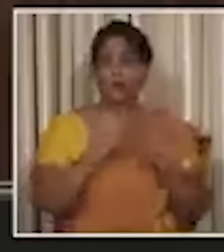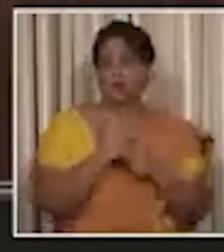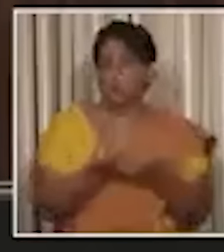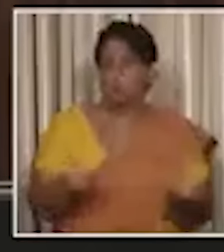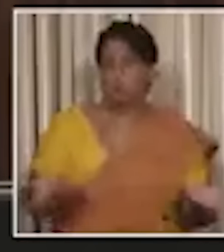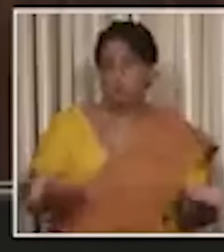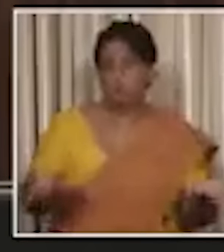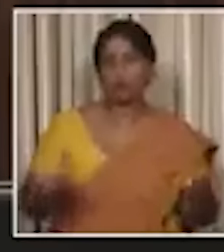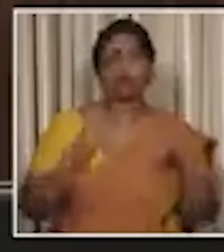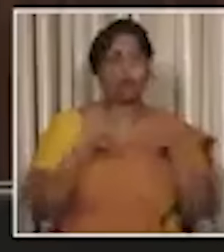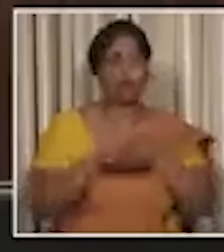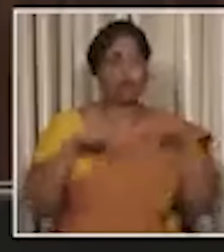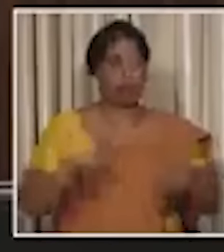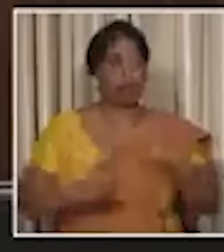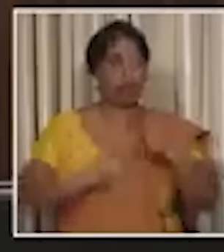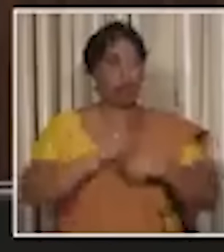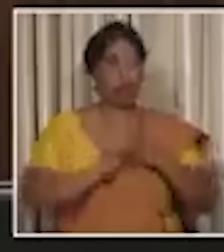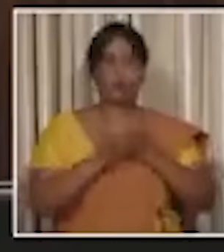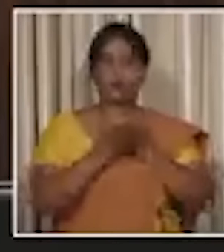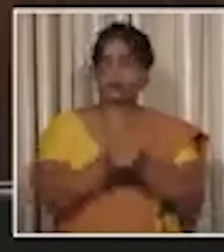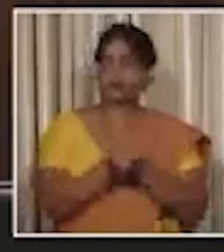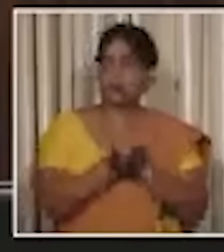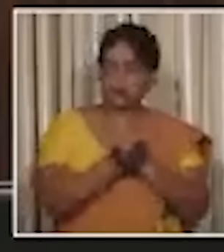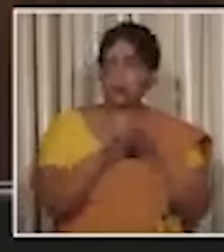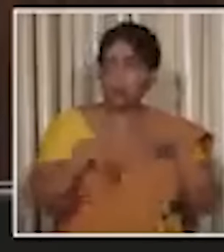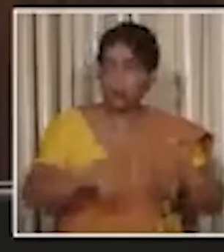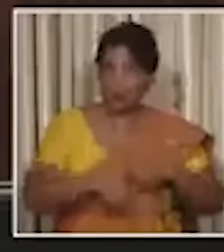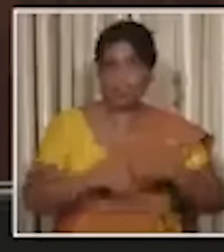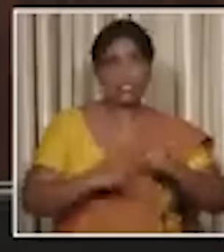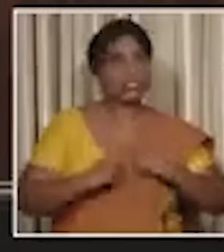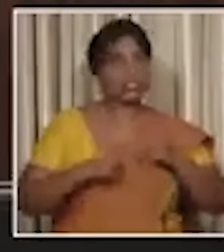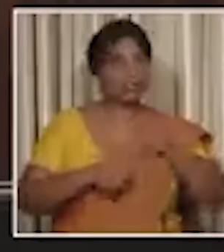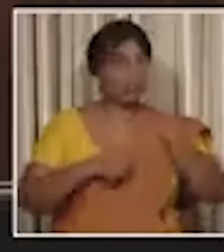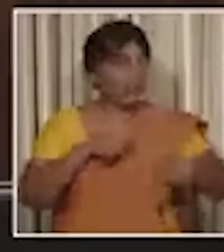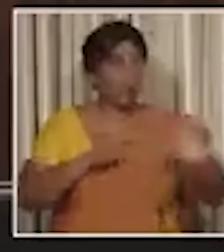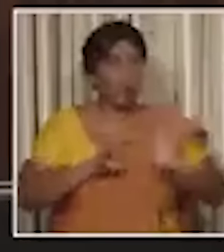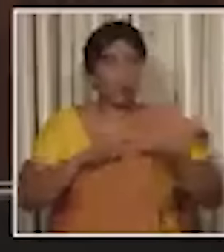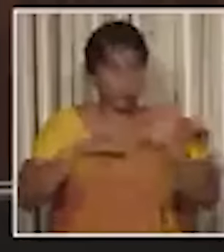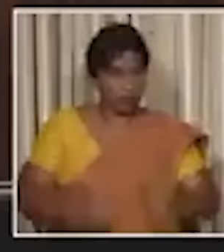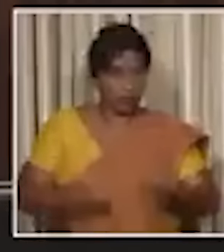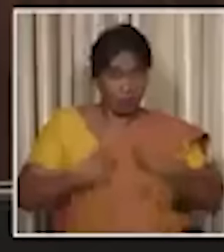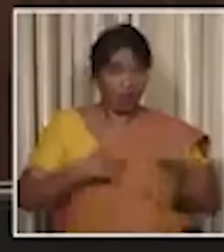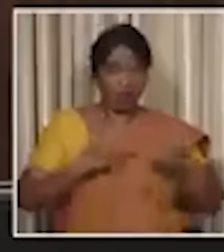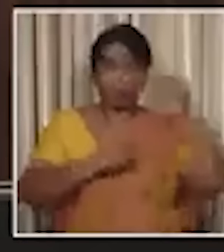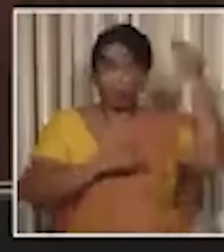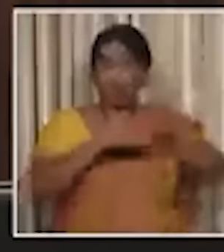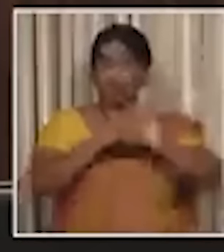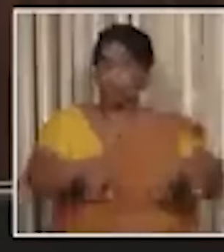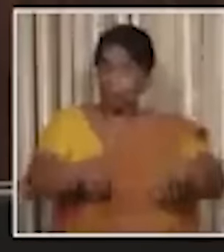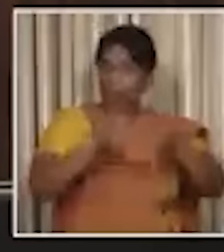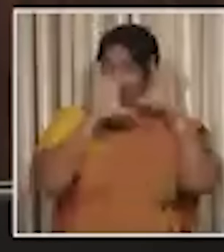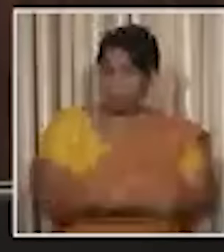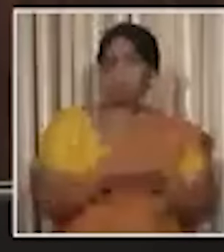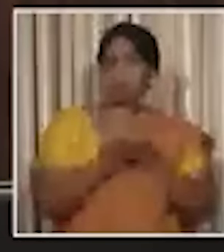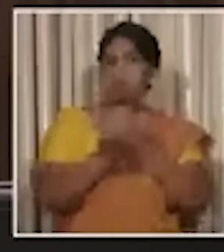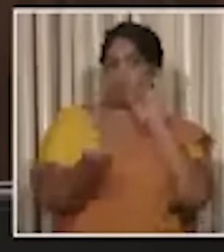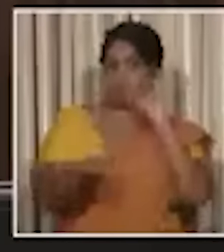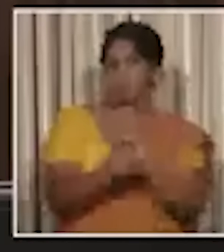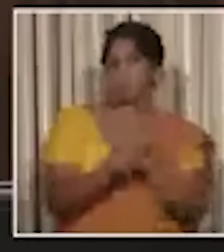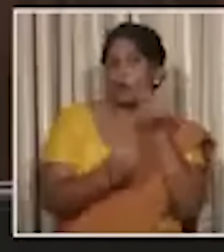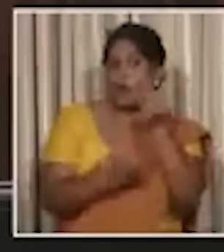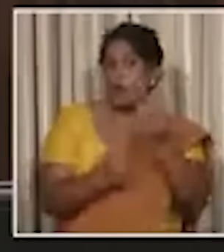நாங்கள் மறுசீரமைக்க இருக்கின்றோம். எமது வெளிநாட்டு தூதுவர் சேவை இந்த ராஜதந்திர சேவைக்கு பொறுப்பு இருக்கின்றது, கடமை இருக்கின்றது. ஆனால்